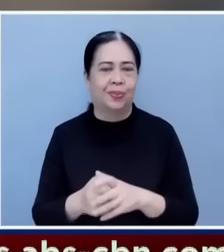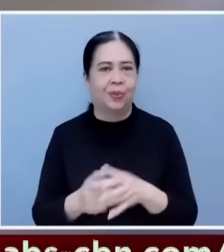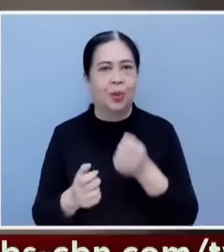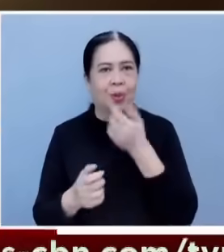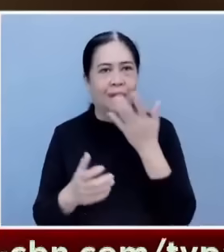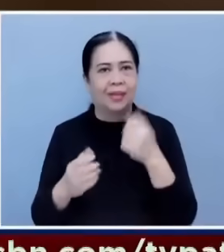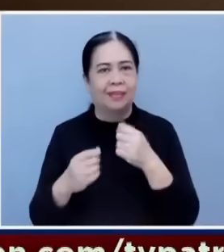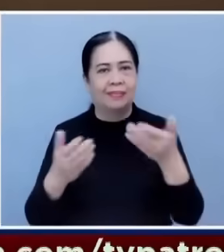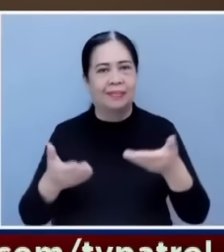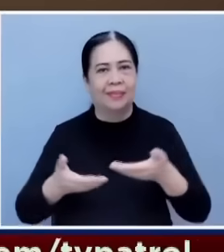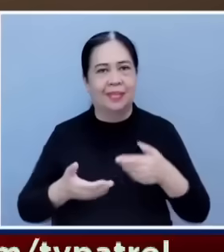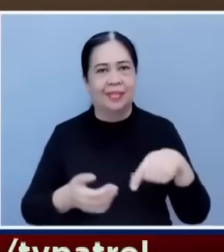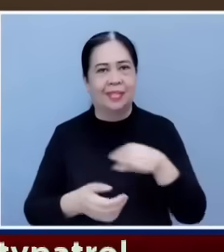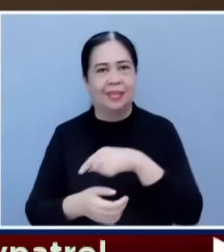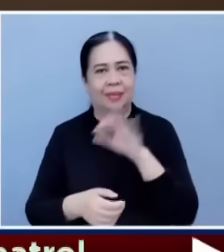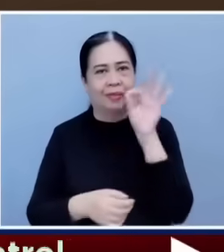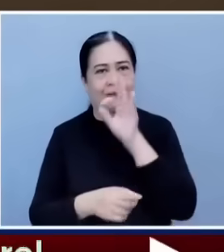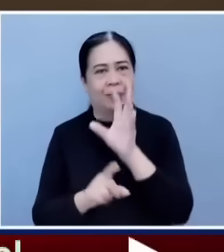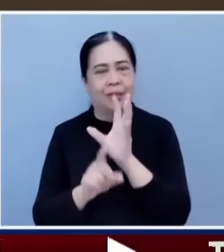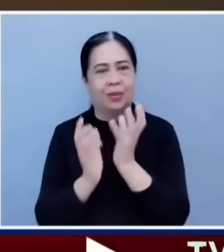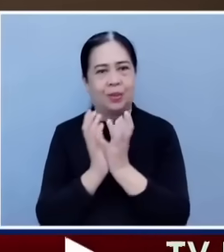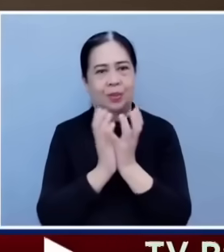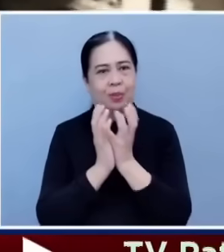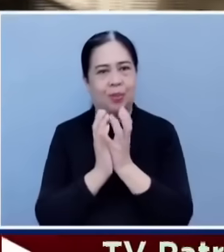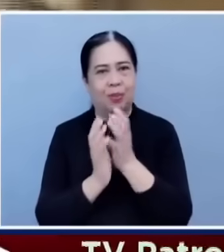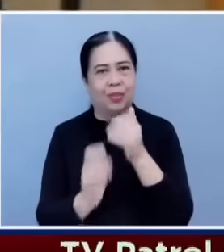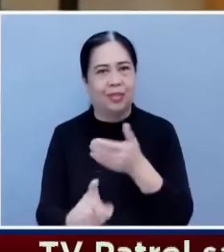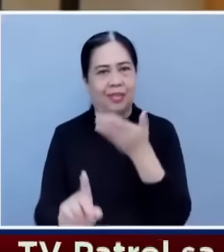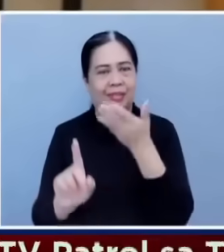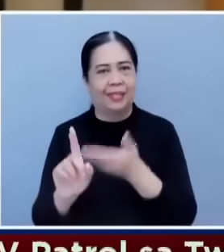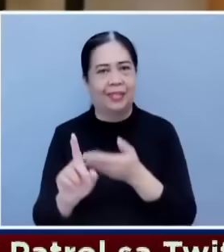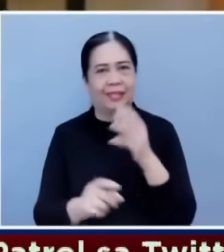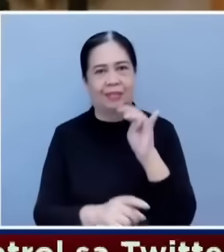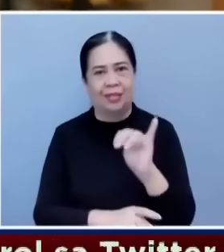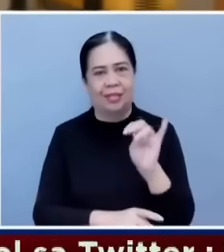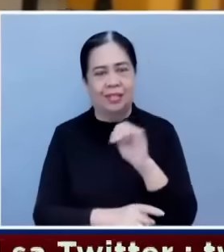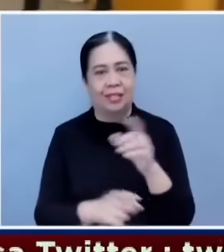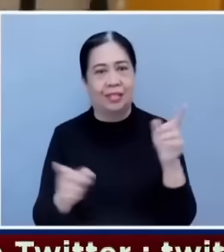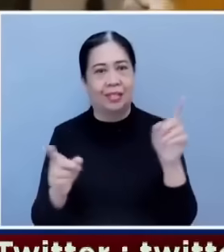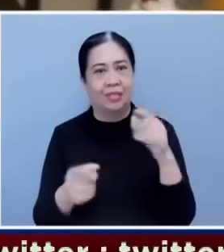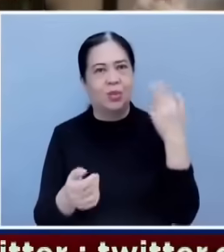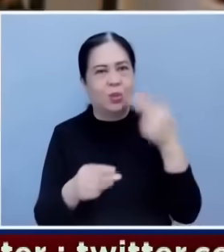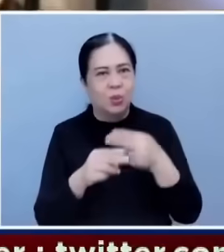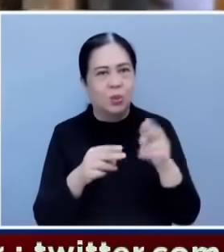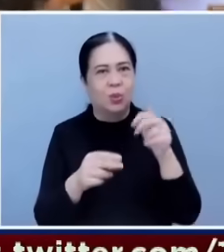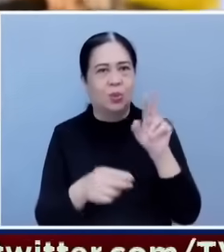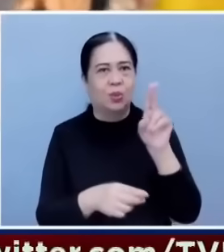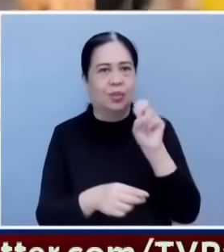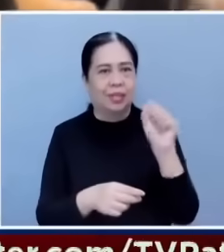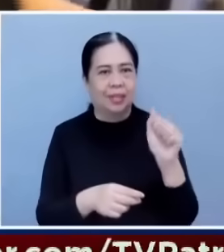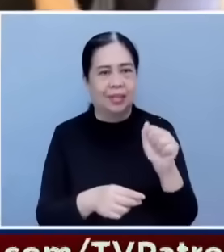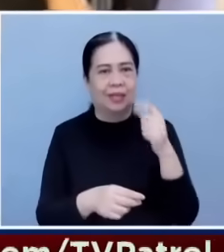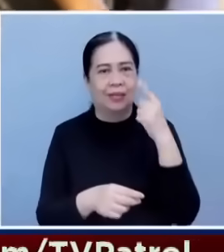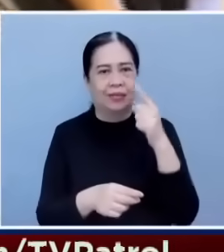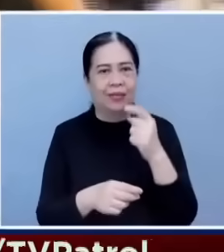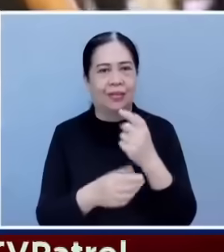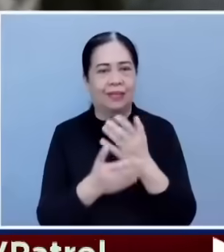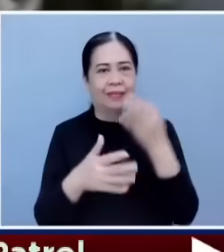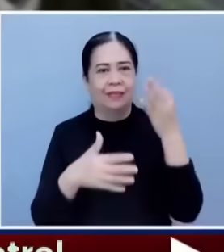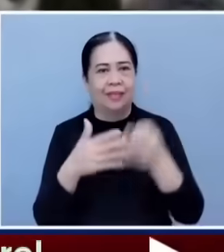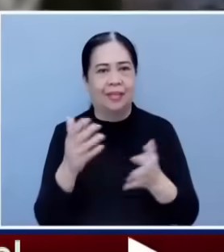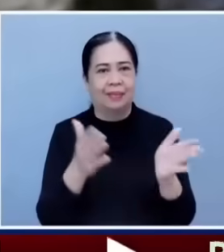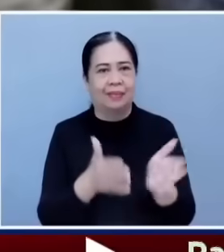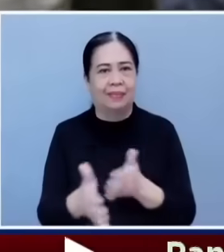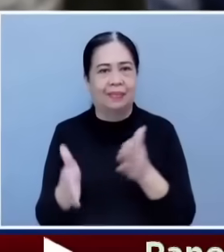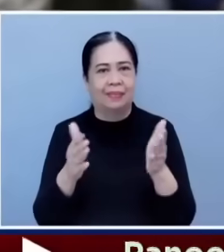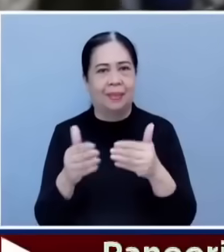ng Filipino community sa LA ang beauty queen. Maikling stopover lamang ang USA para sa ilang final preparations